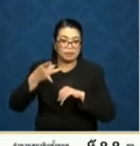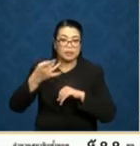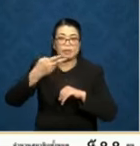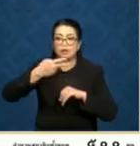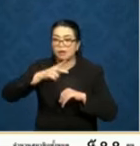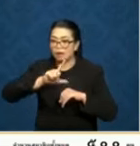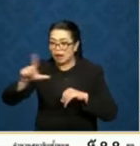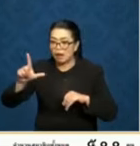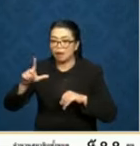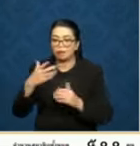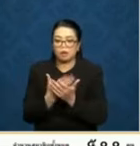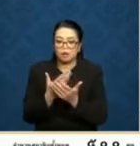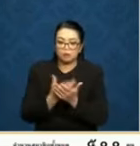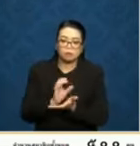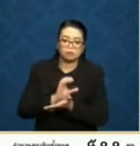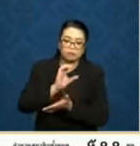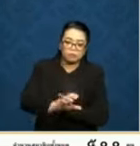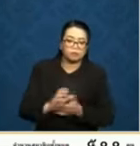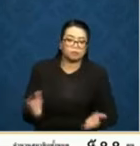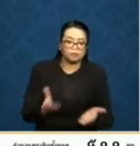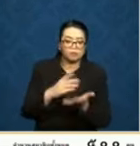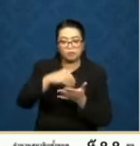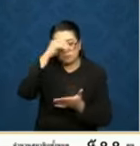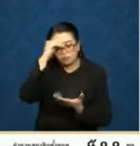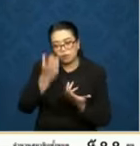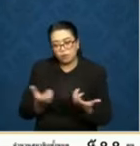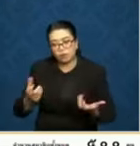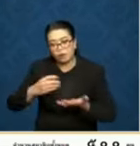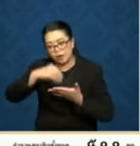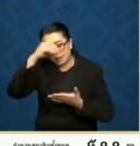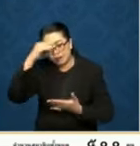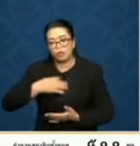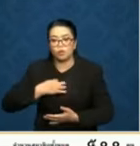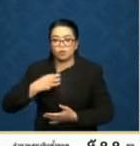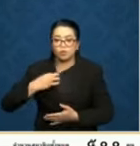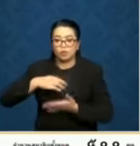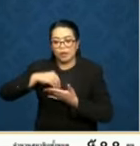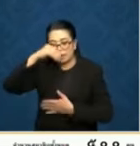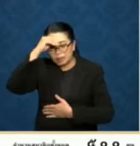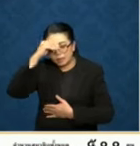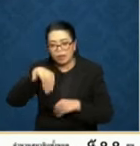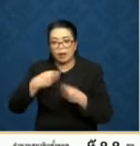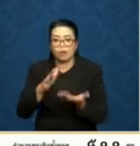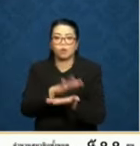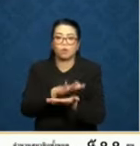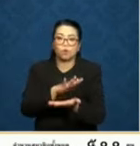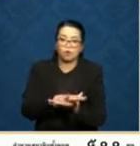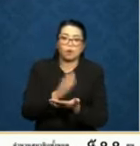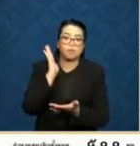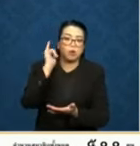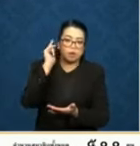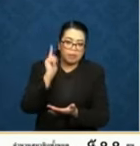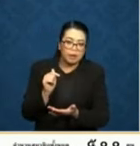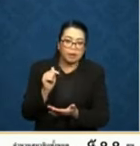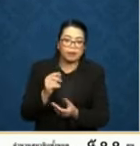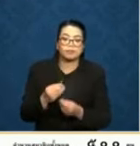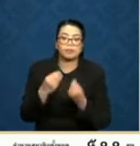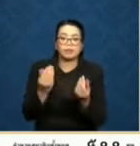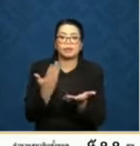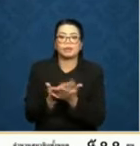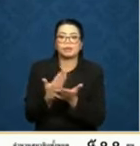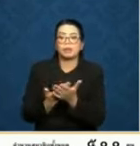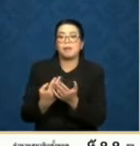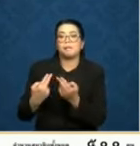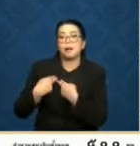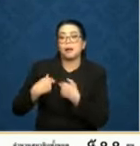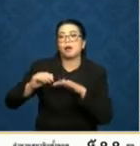ุดฝนืไปเป็นค่าสนับสนุการศึษา็นค่าอปกรณการเรีนเป็คาชดนวิ met entranceกับโงเรียให้กับผู้ปกรองเพื่อทจะเปลค่าใช